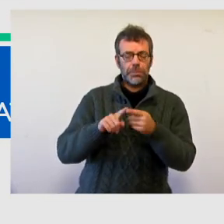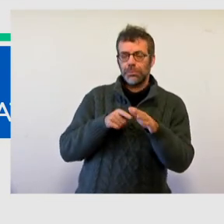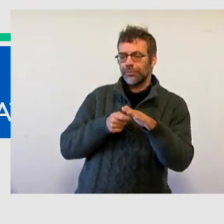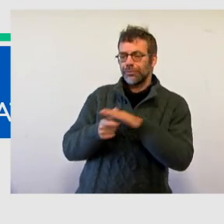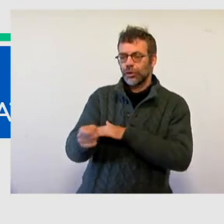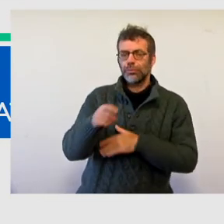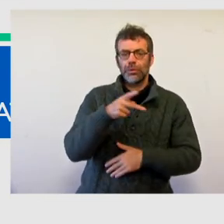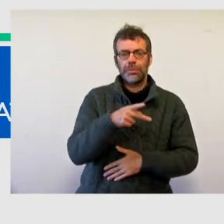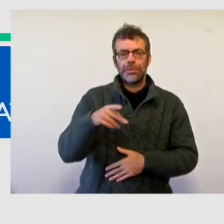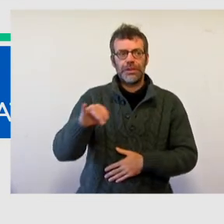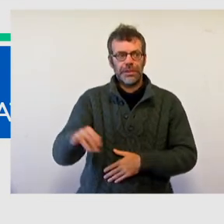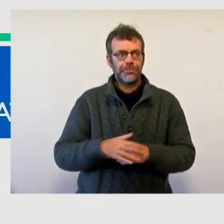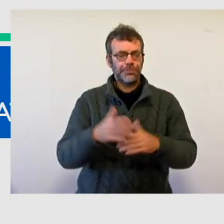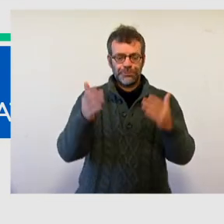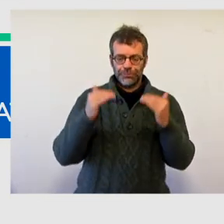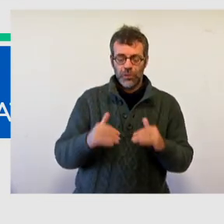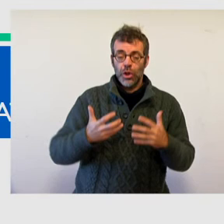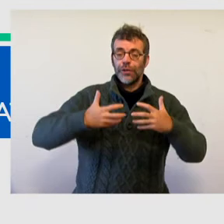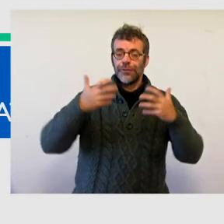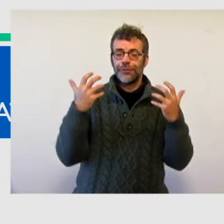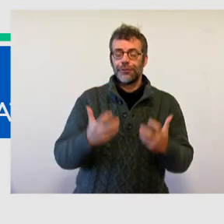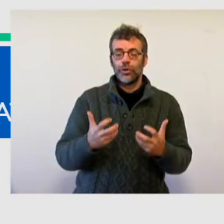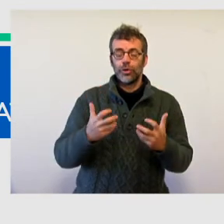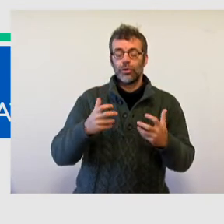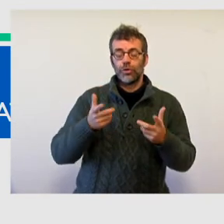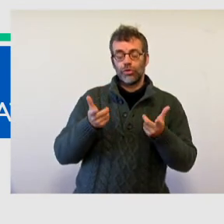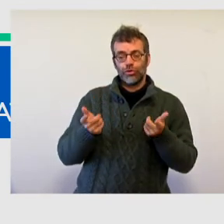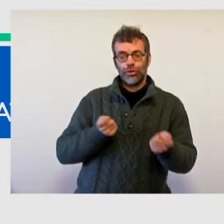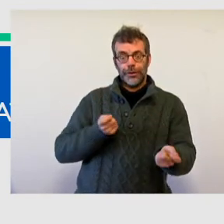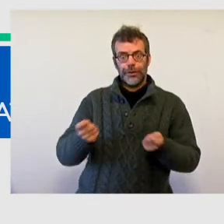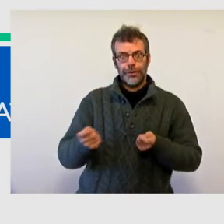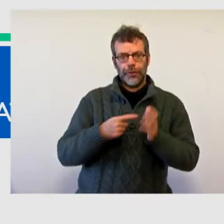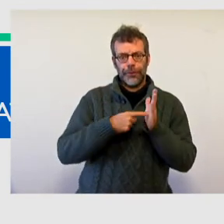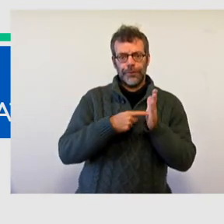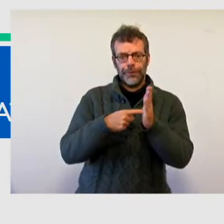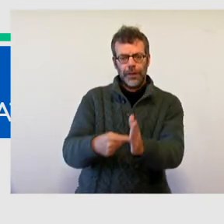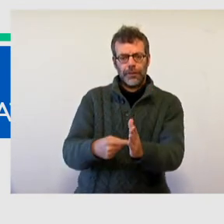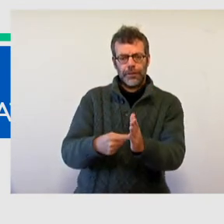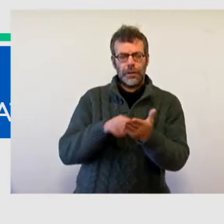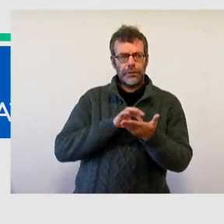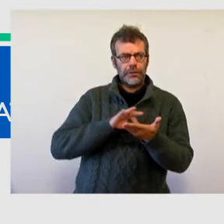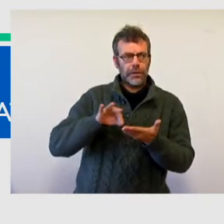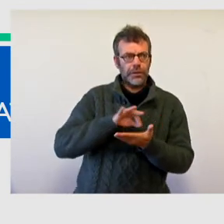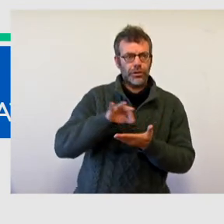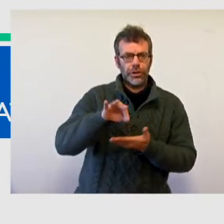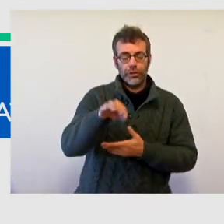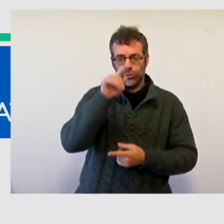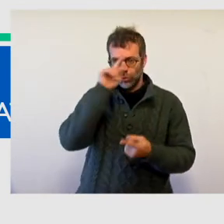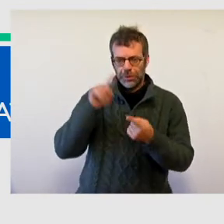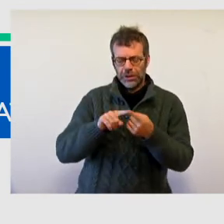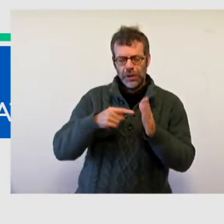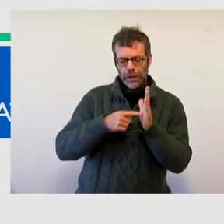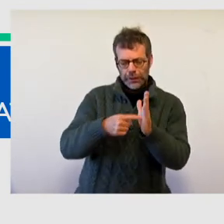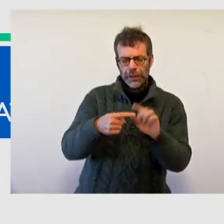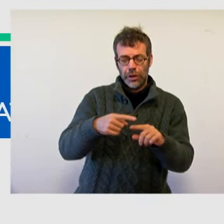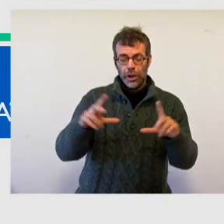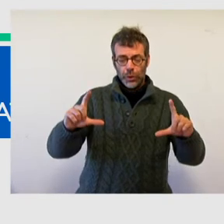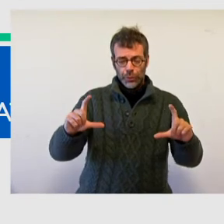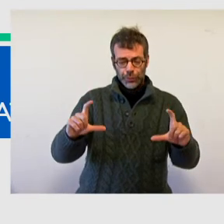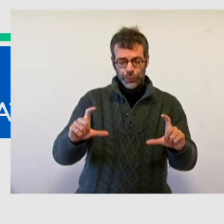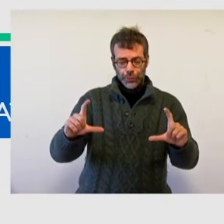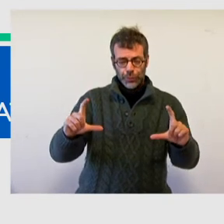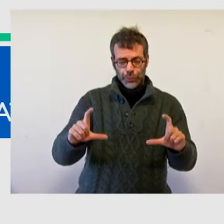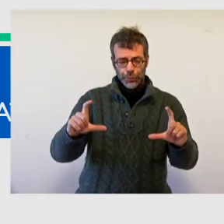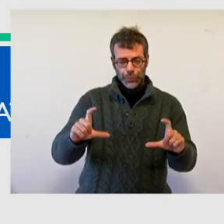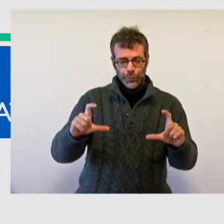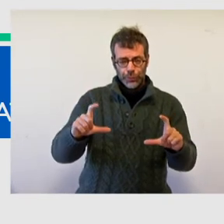assurer une gestion stratégique et maîtrisée de la dette. Notre objectif est de contenir la dette à une capacité de désendettement inférieure